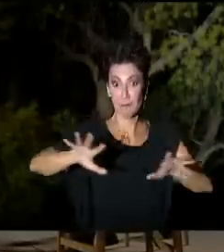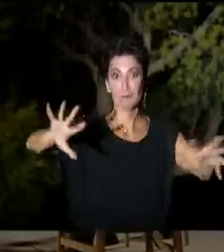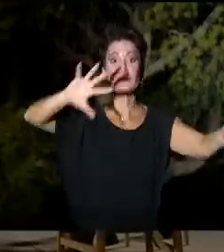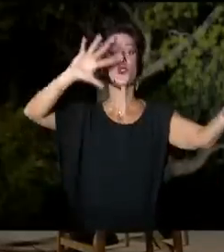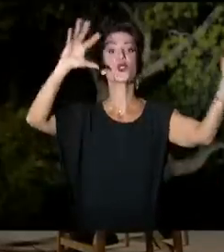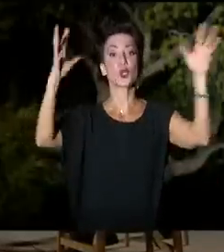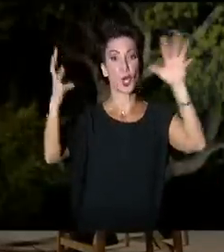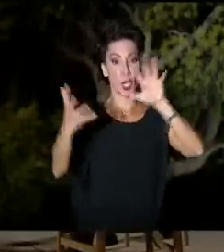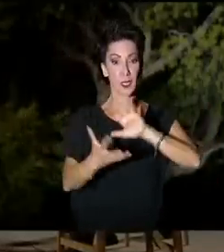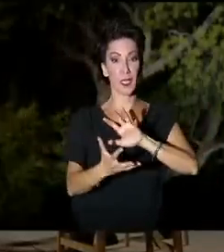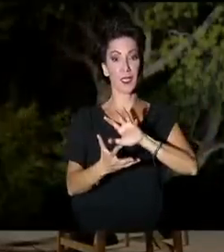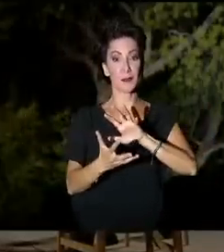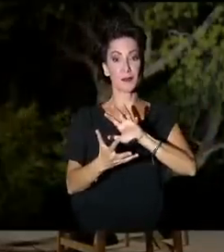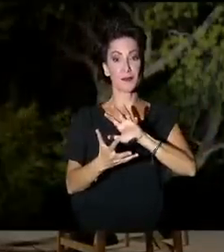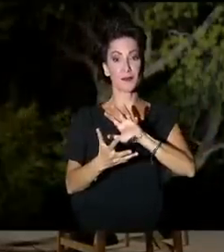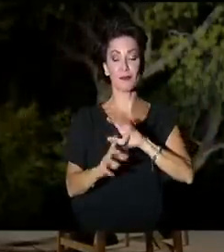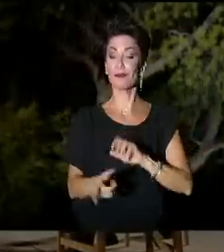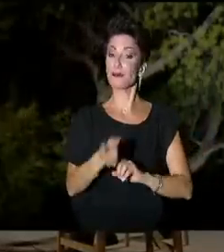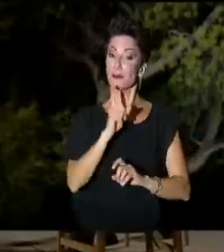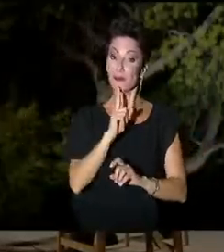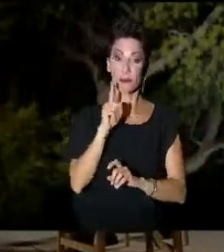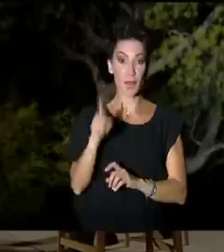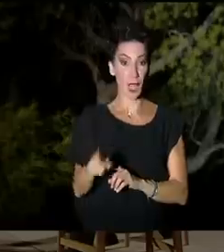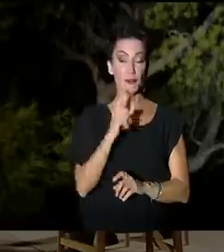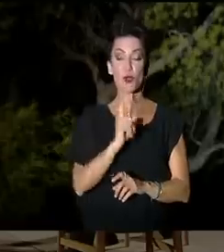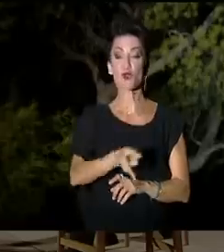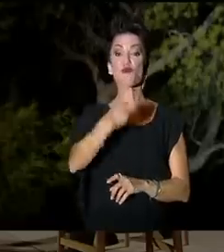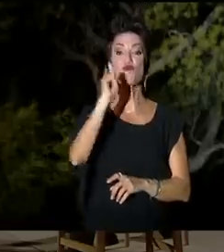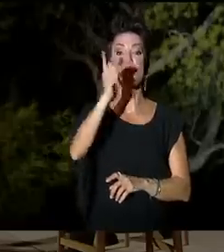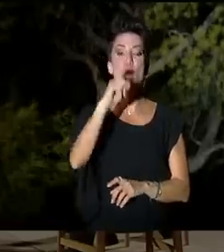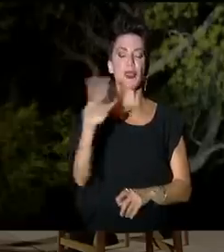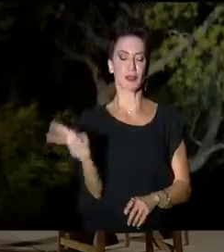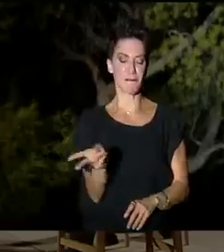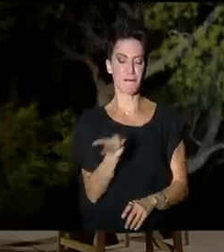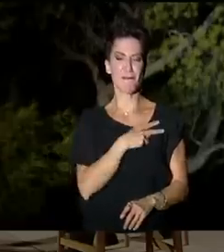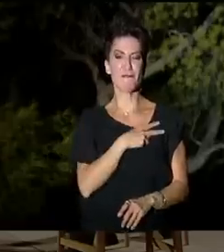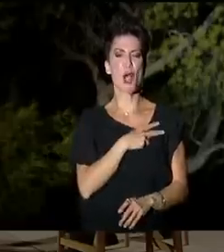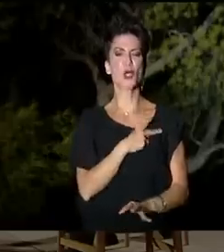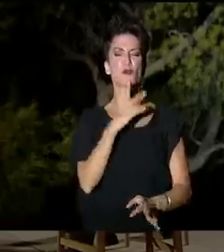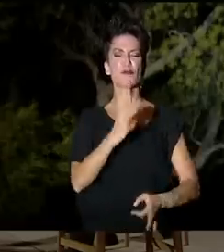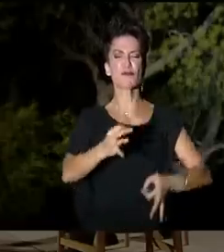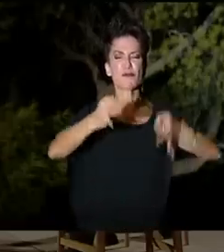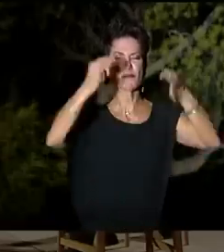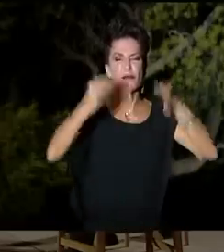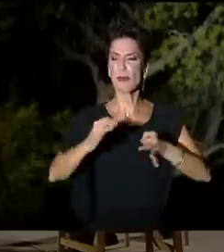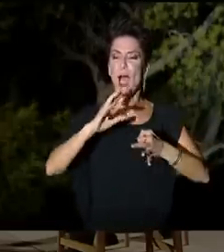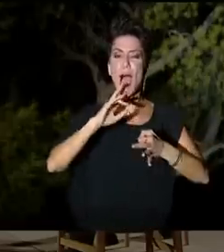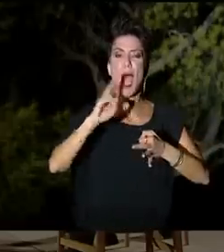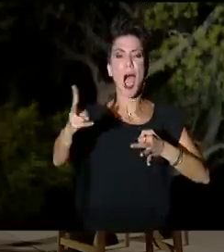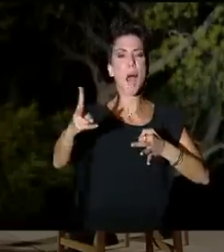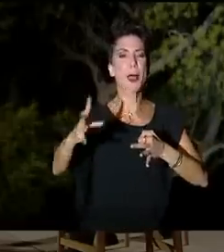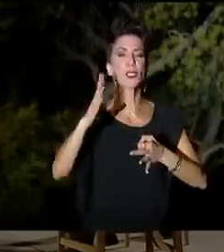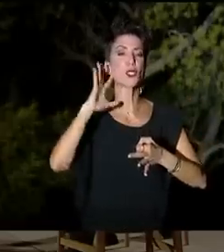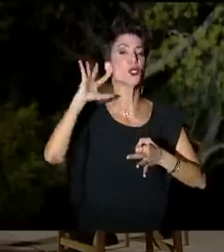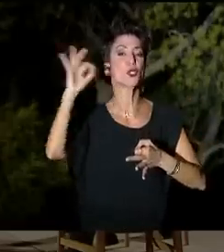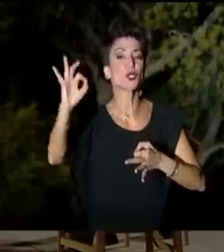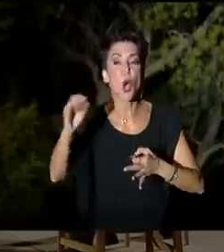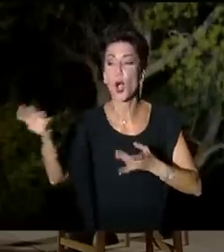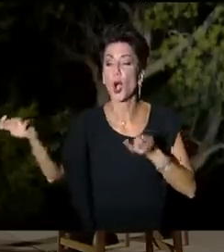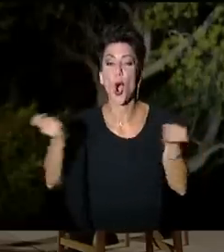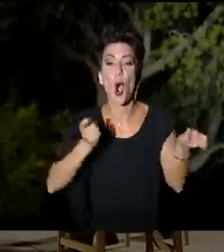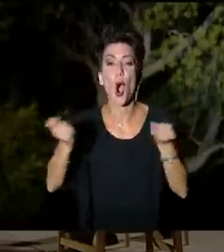έκτοτε η μόνη σωστή και δοκιμασμένη απάντηση για την οργάνωση της